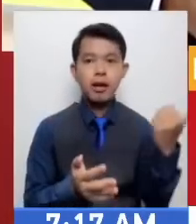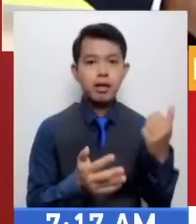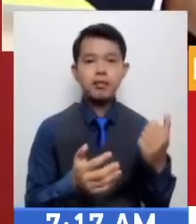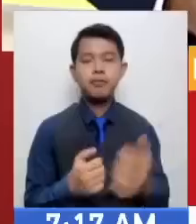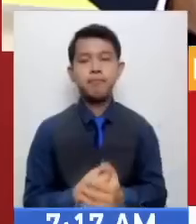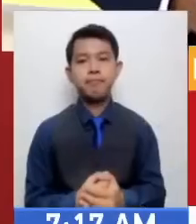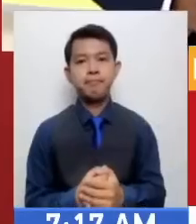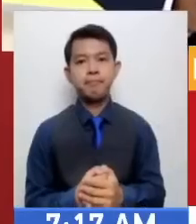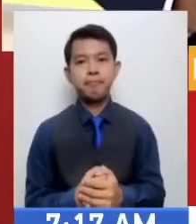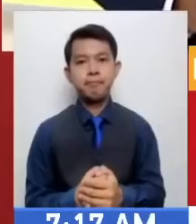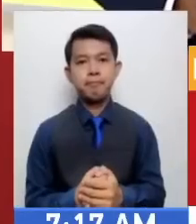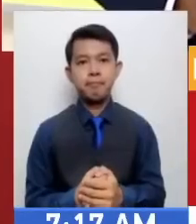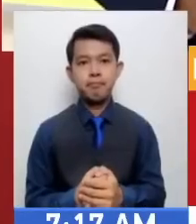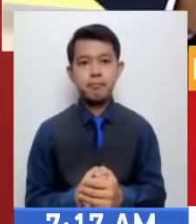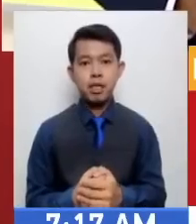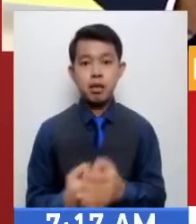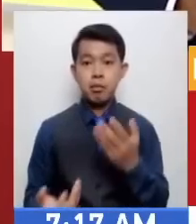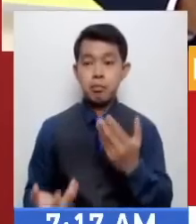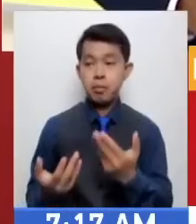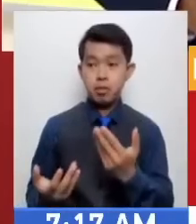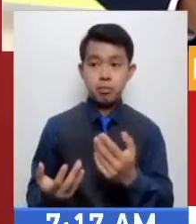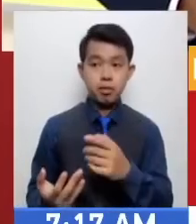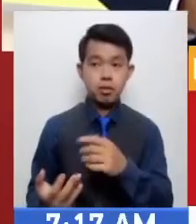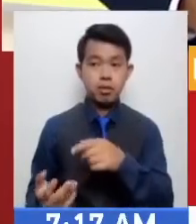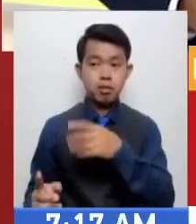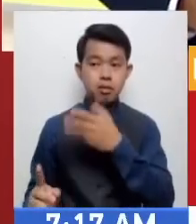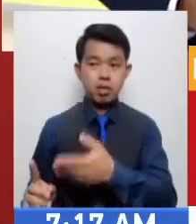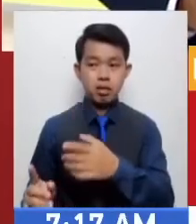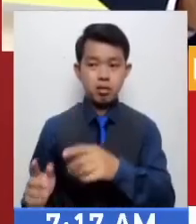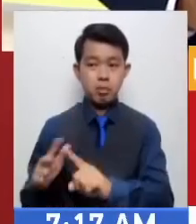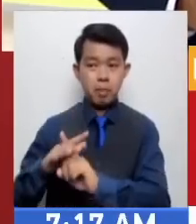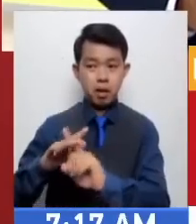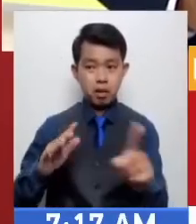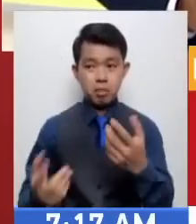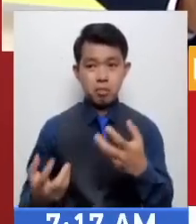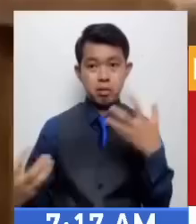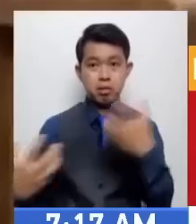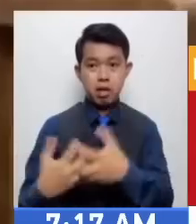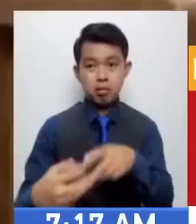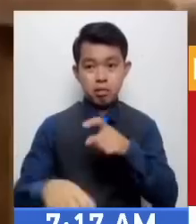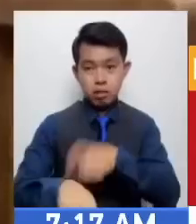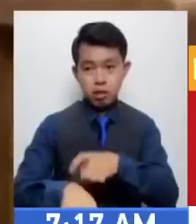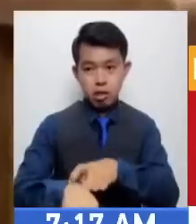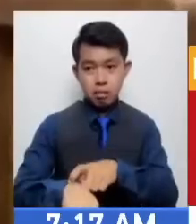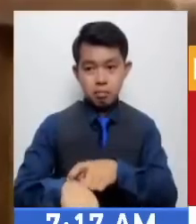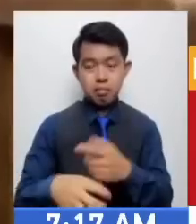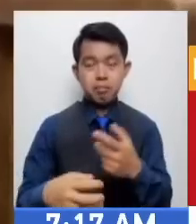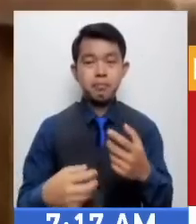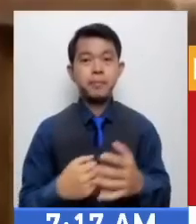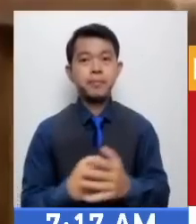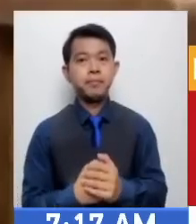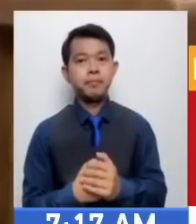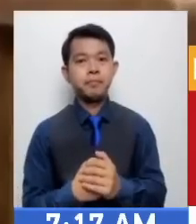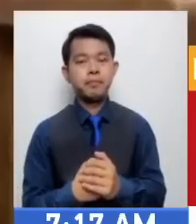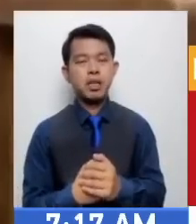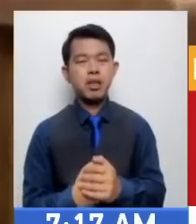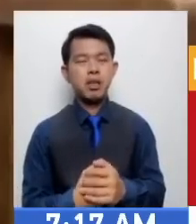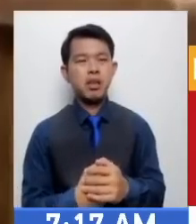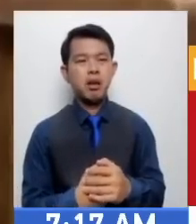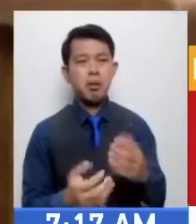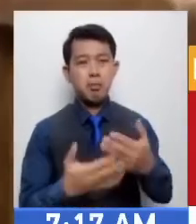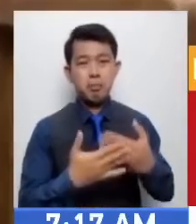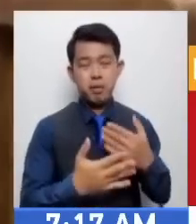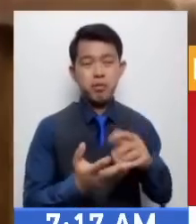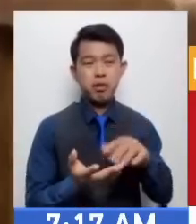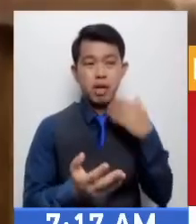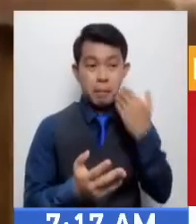pananambang kay Governor Degamo? Pakilinaw po, Attorney. Matagal na po siyang nakaalis doon at matagal na pong plano